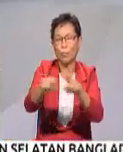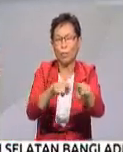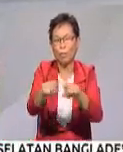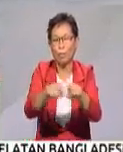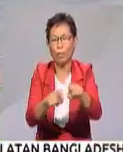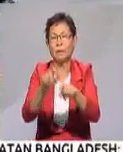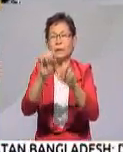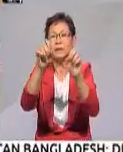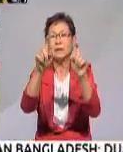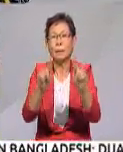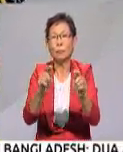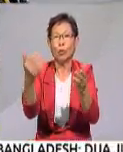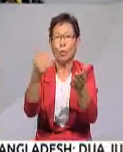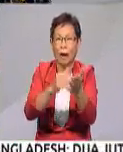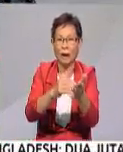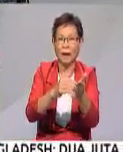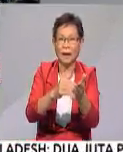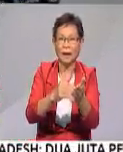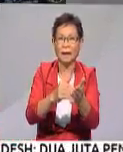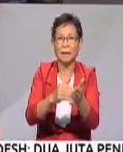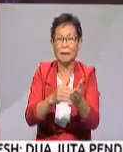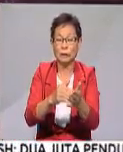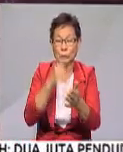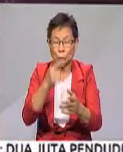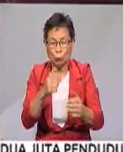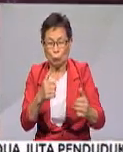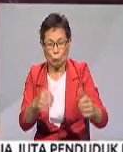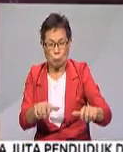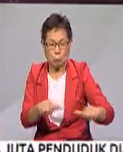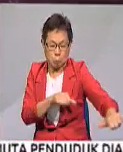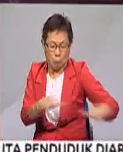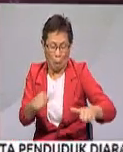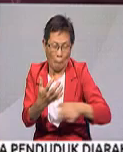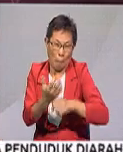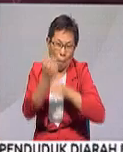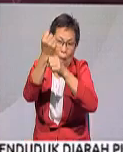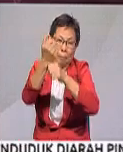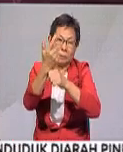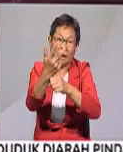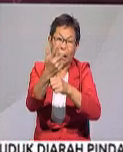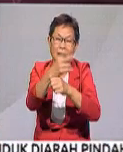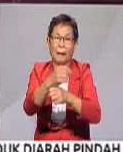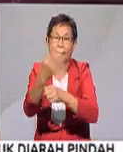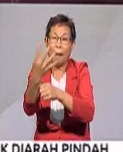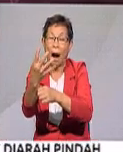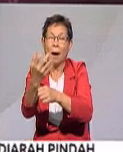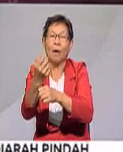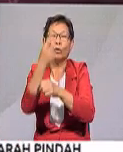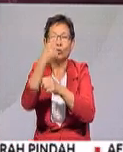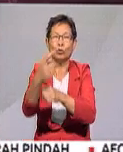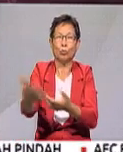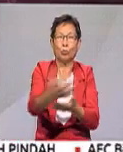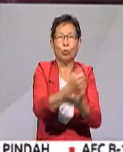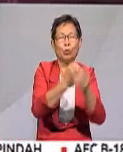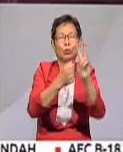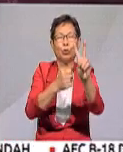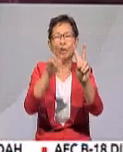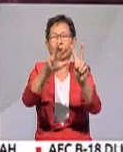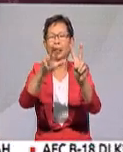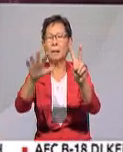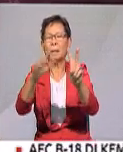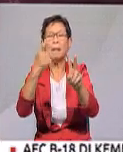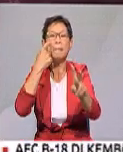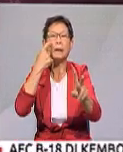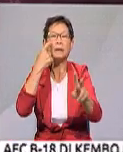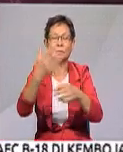Sabtu sekali lagi memperlihatkan ketangkasannya dengan memenangi perlumbaan 3 dan 4 untuk mengumpulkan